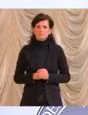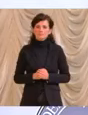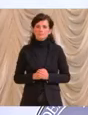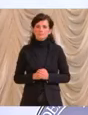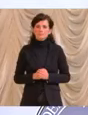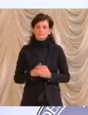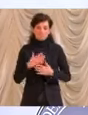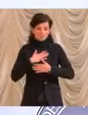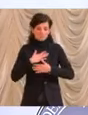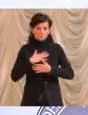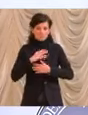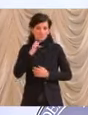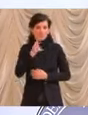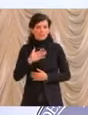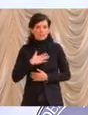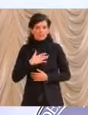che